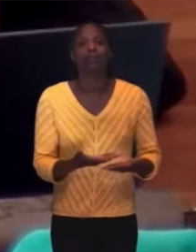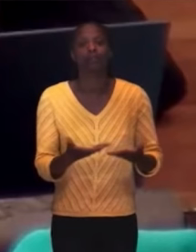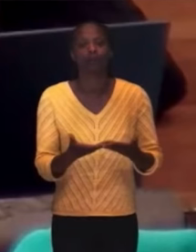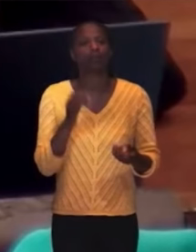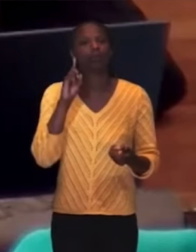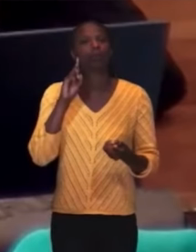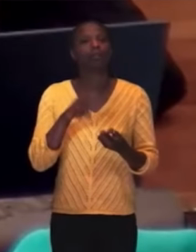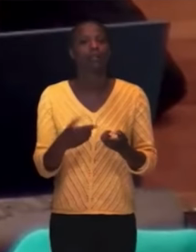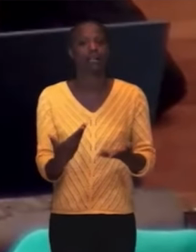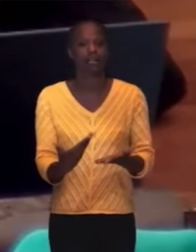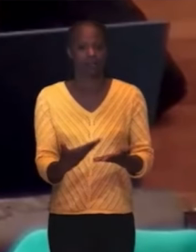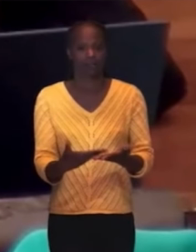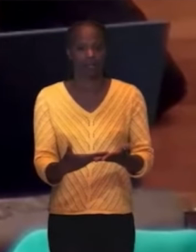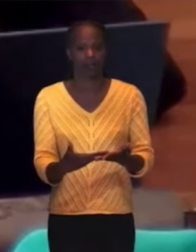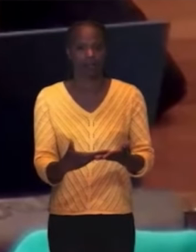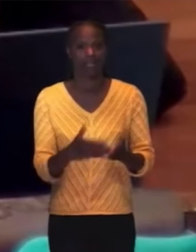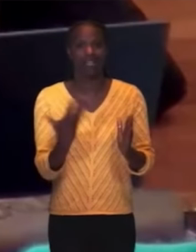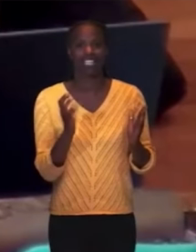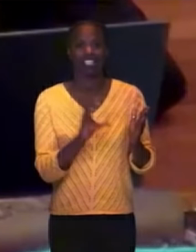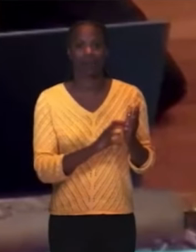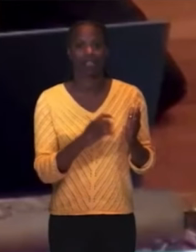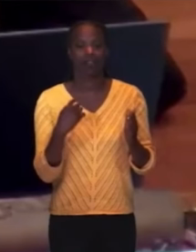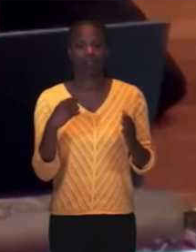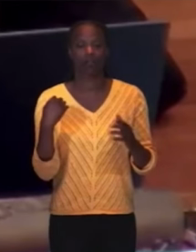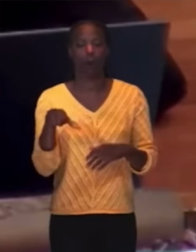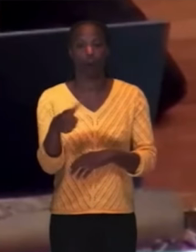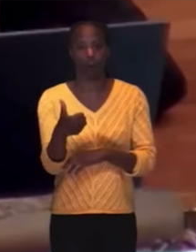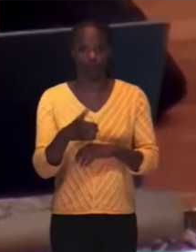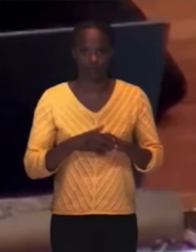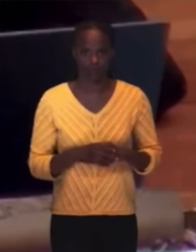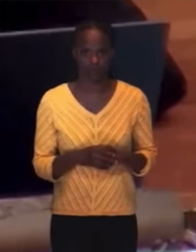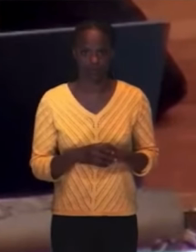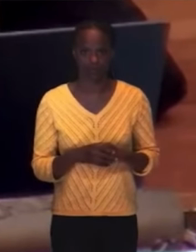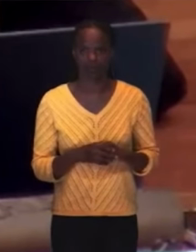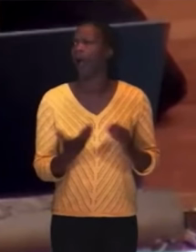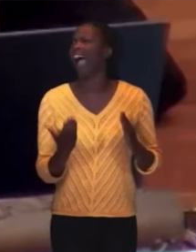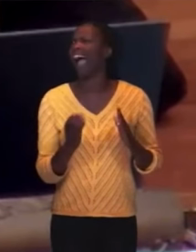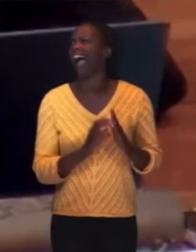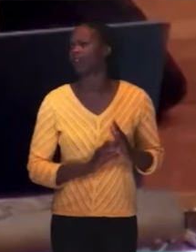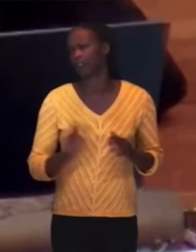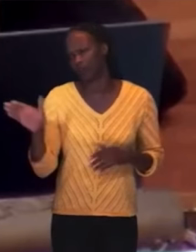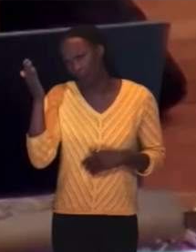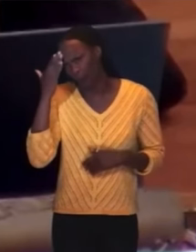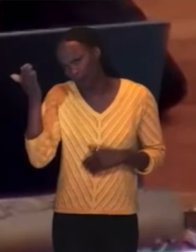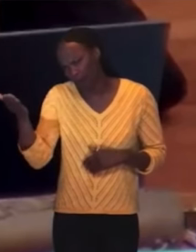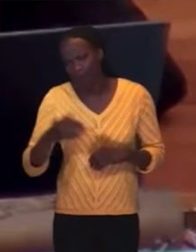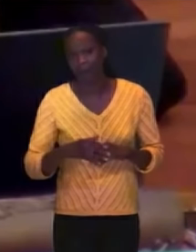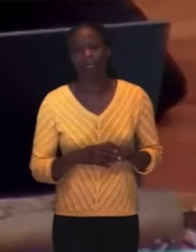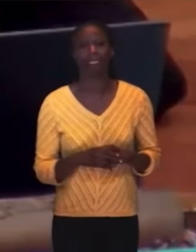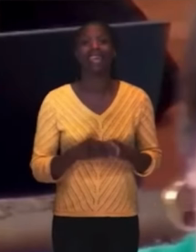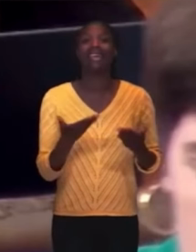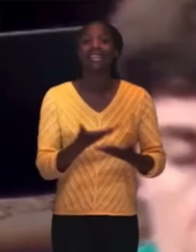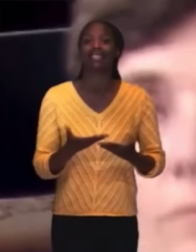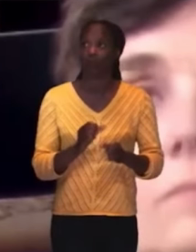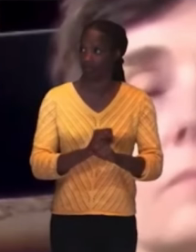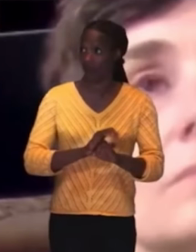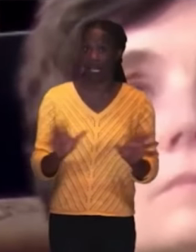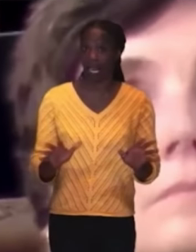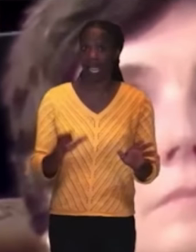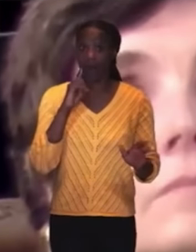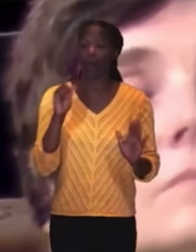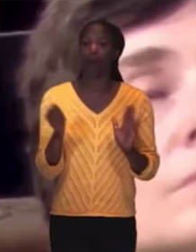chapitre 11, les articles vous les connaissez, hein, je vais pas. Un état pareil au